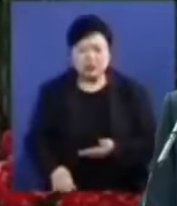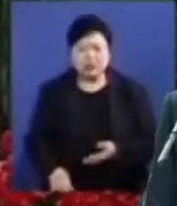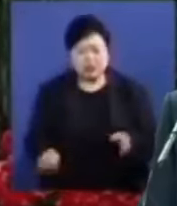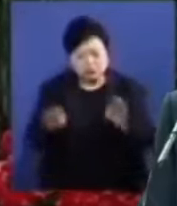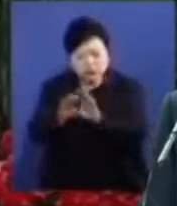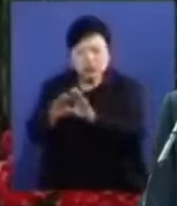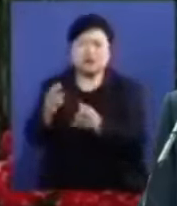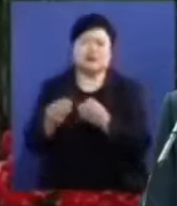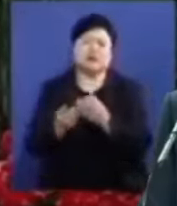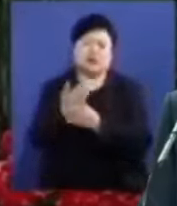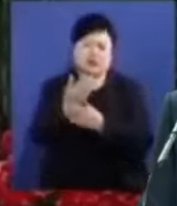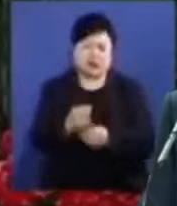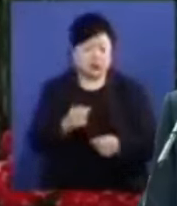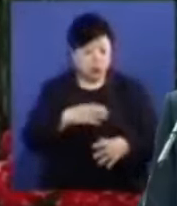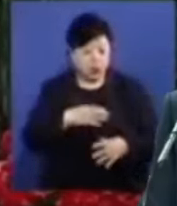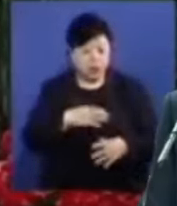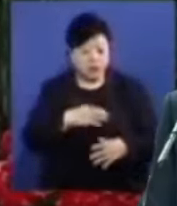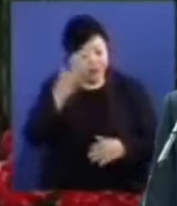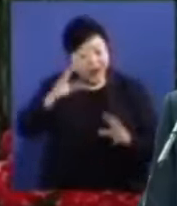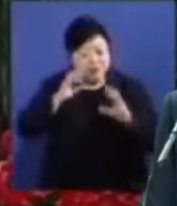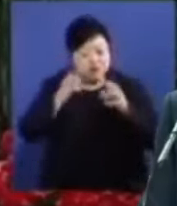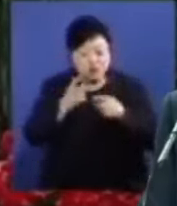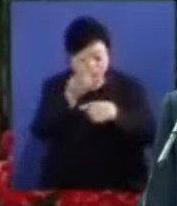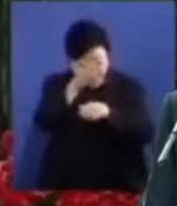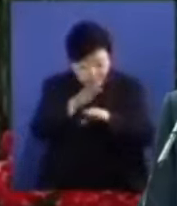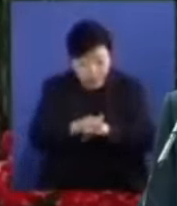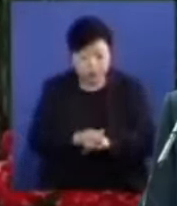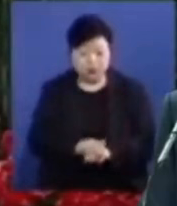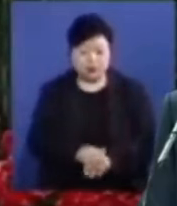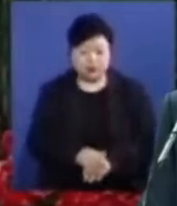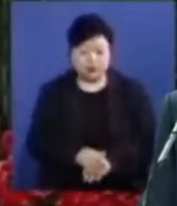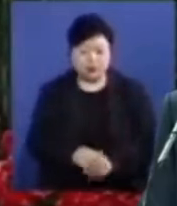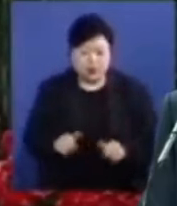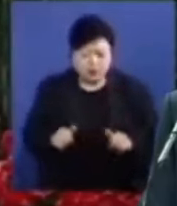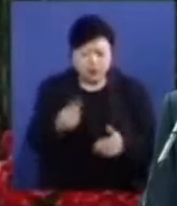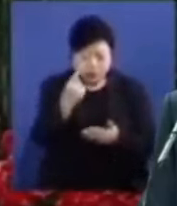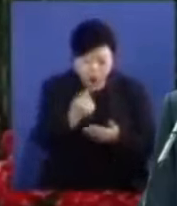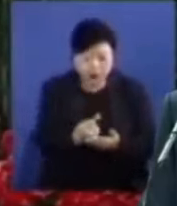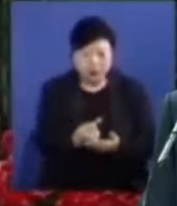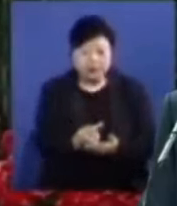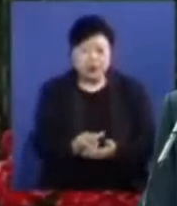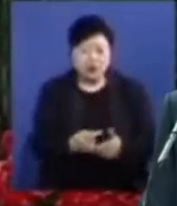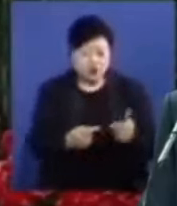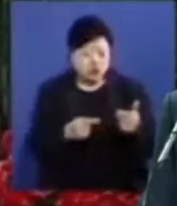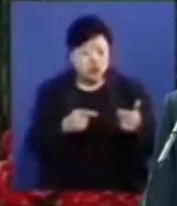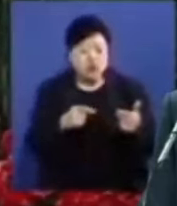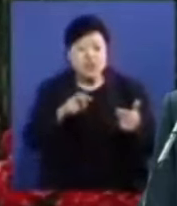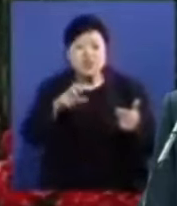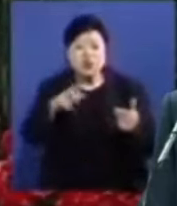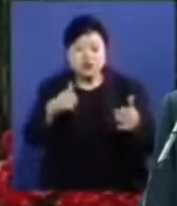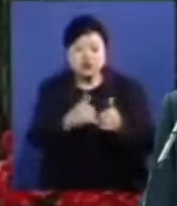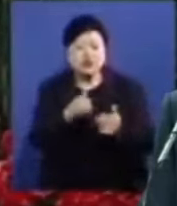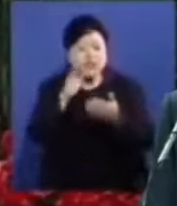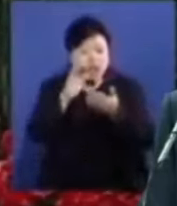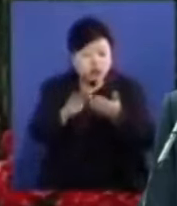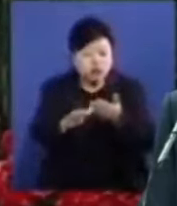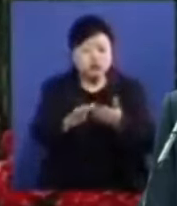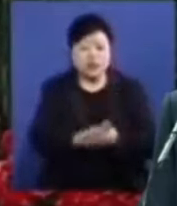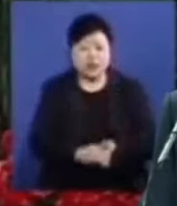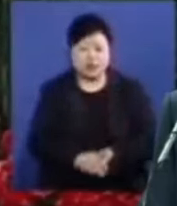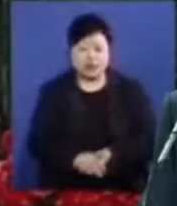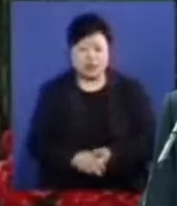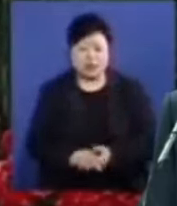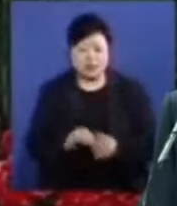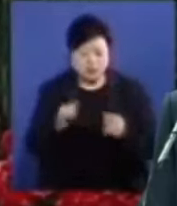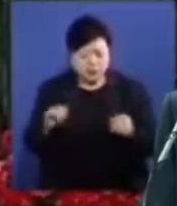했습니다. 그런데 놀랍게도 우리나라 교인이 출석률이 가장 좋았던 때가 6.25 사변이 일어났을 때, 전쟁으로 온